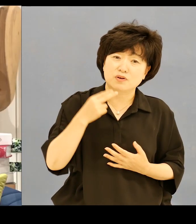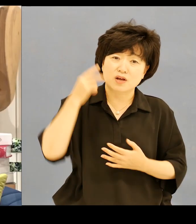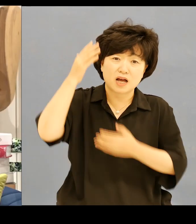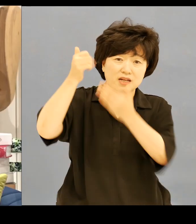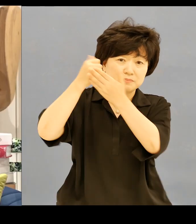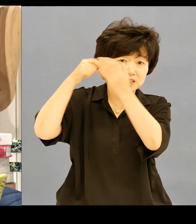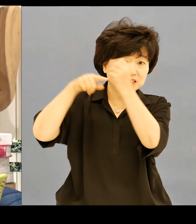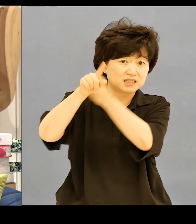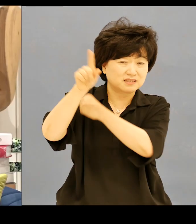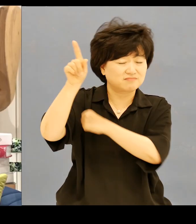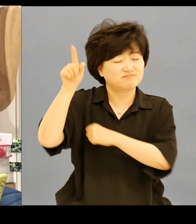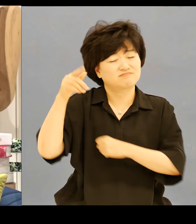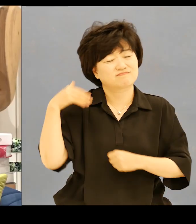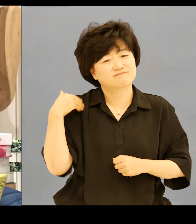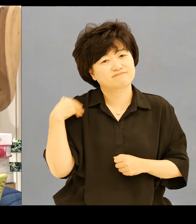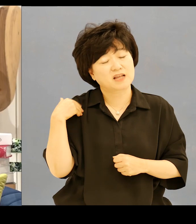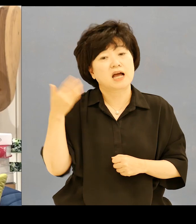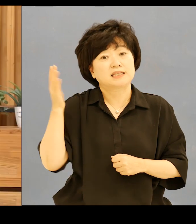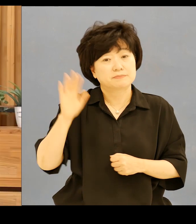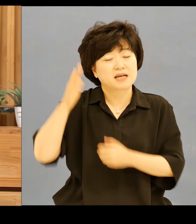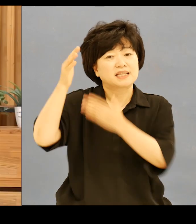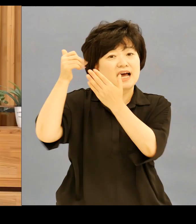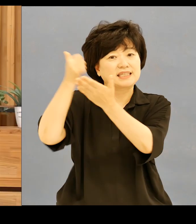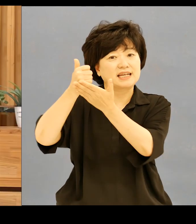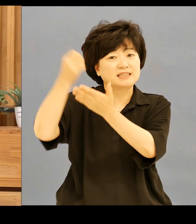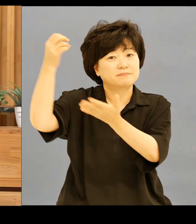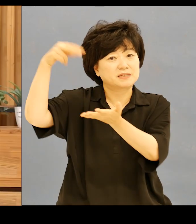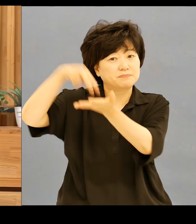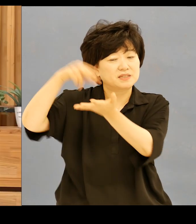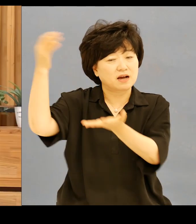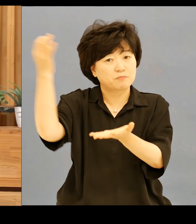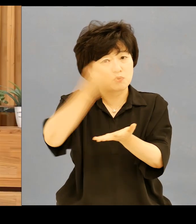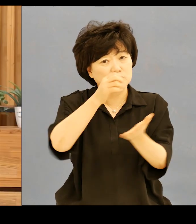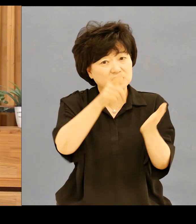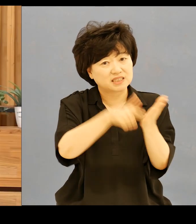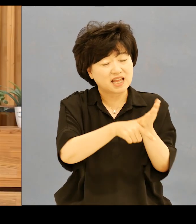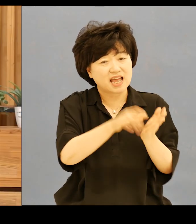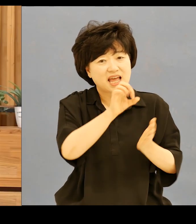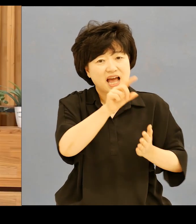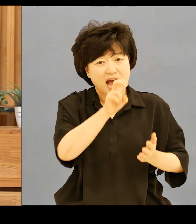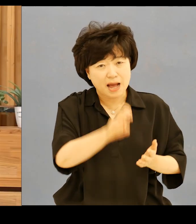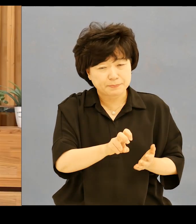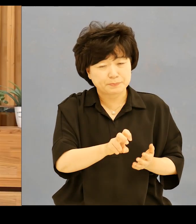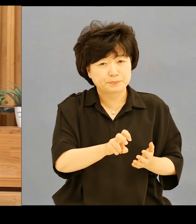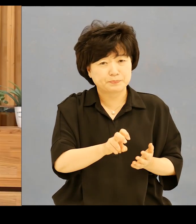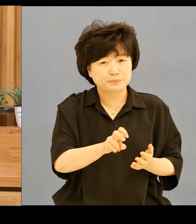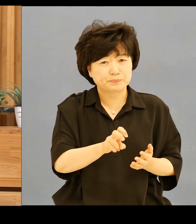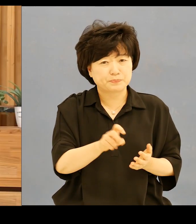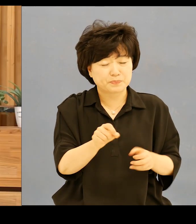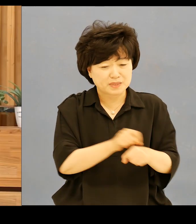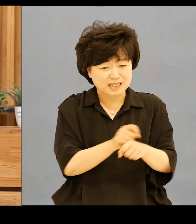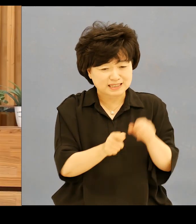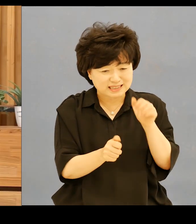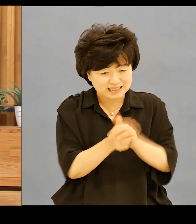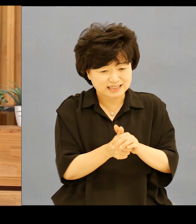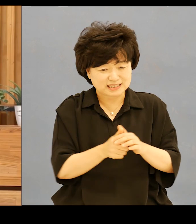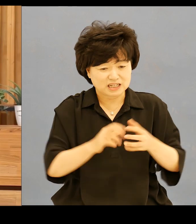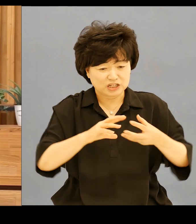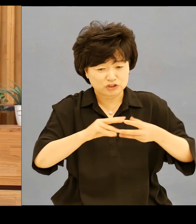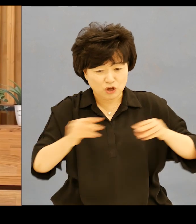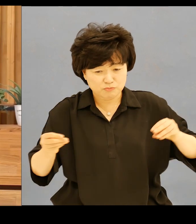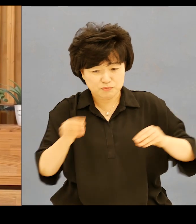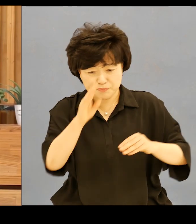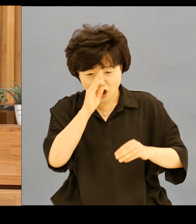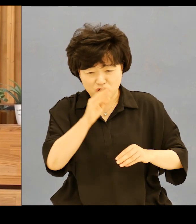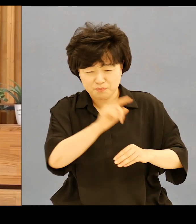그 뜻을 알 수가 없으니까. 하지만 하나님이 보시기에 이 암이라든가 이런 희귀한 섬유